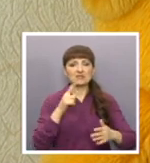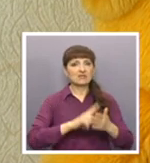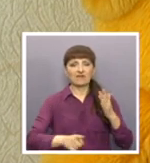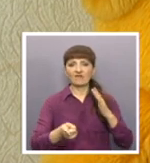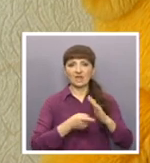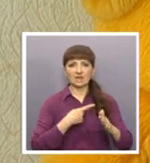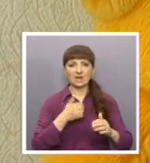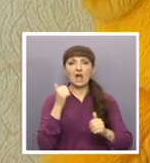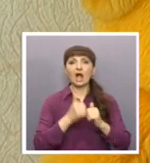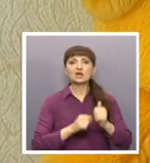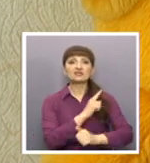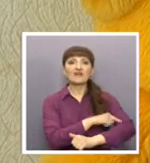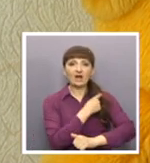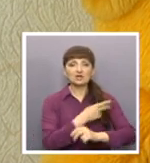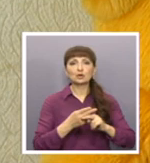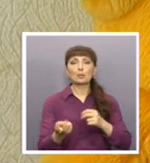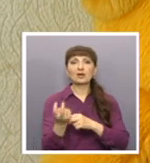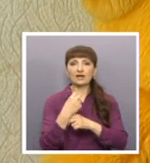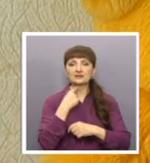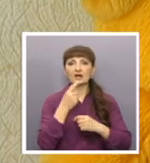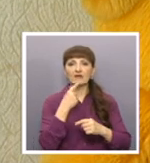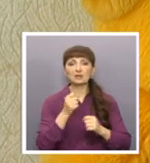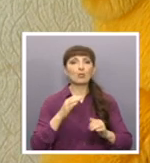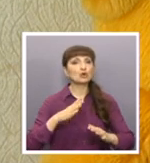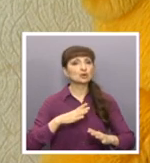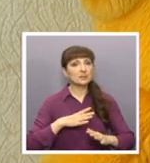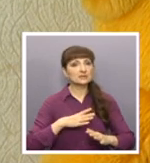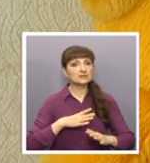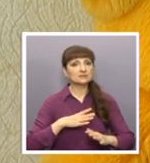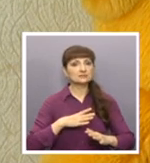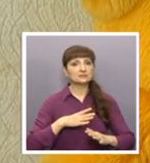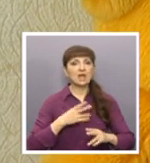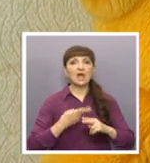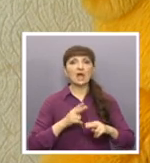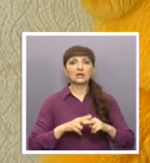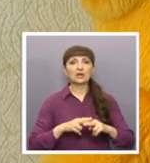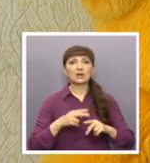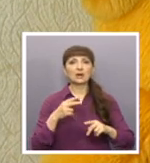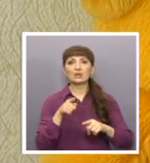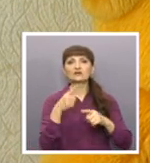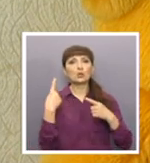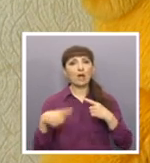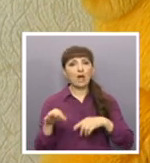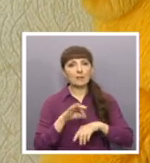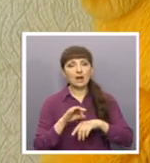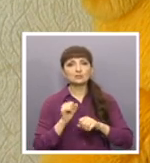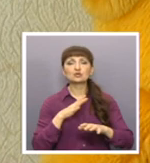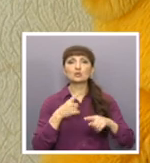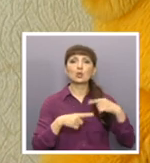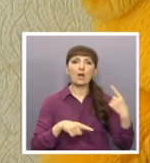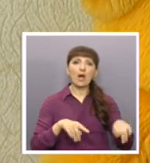верили. Каждый врач, который нам приходил, говорил, возможно, вот это нет у вас, возможно, это не